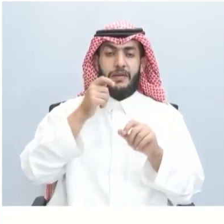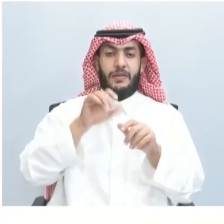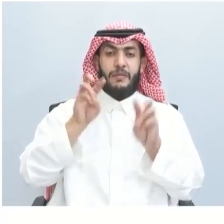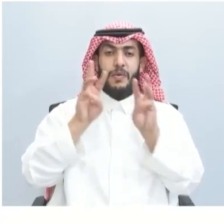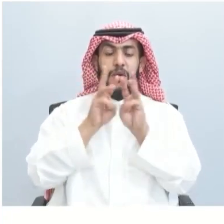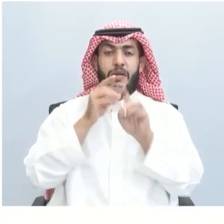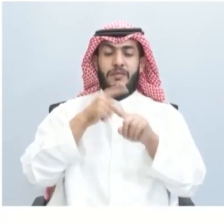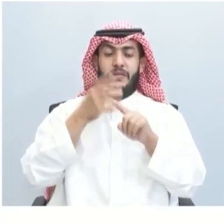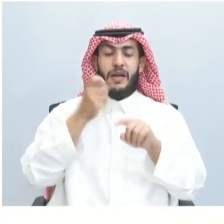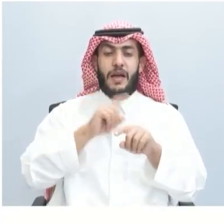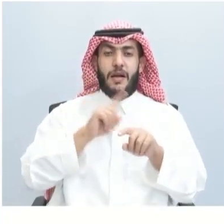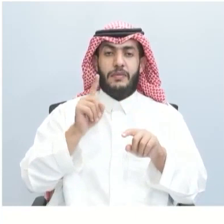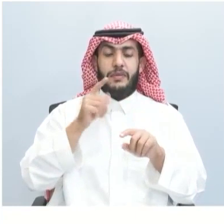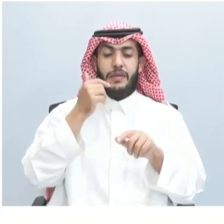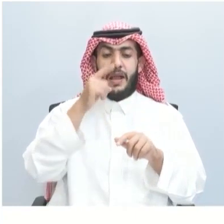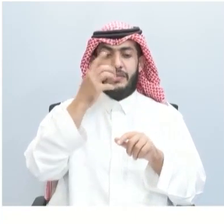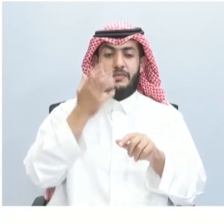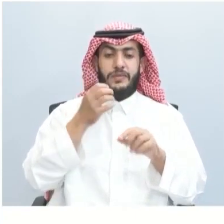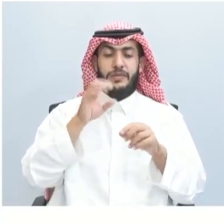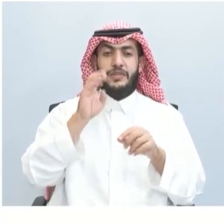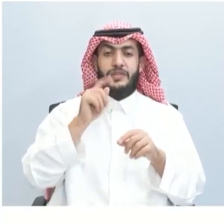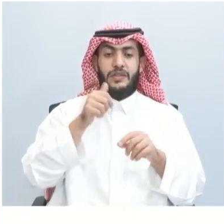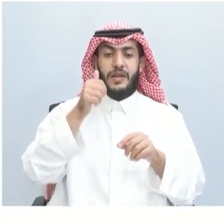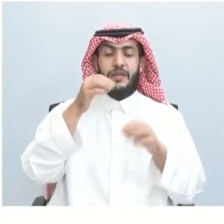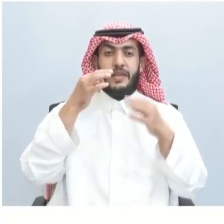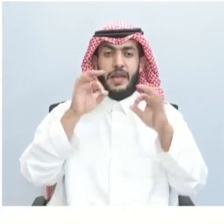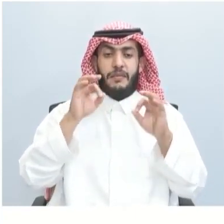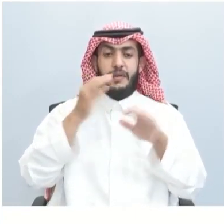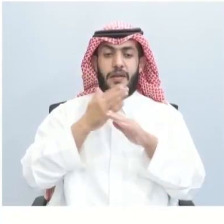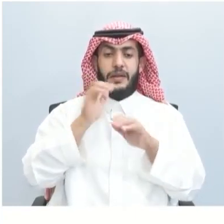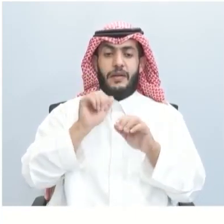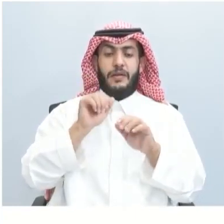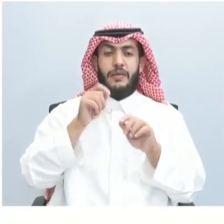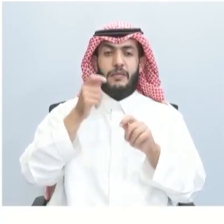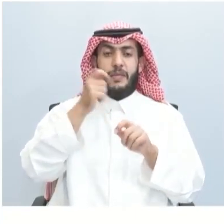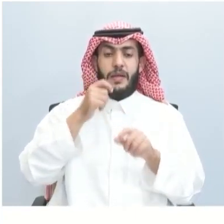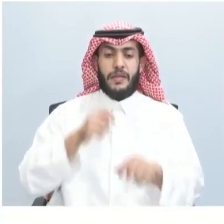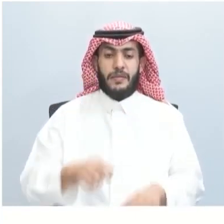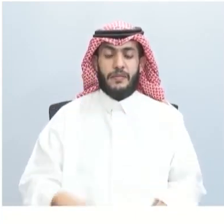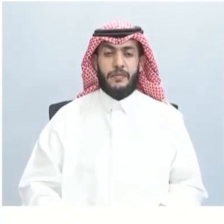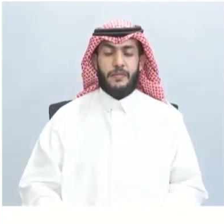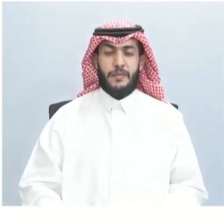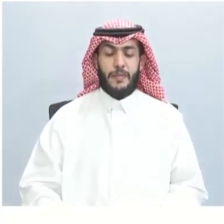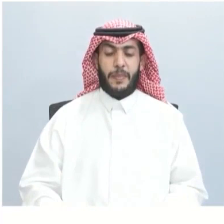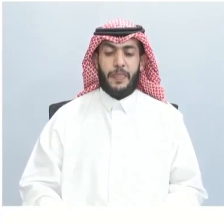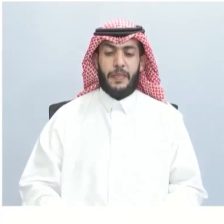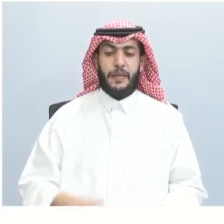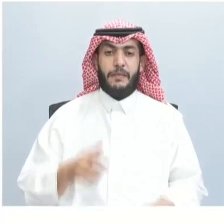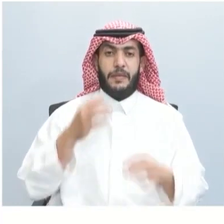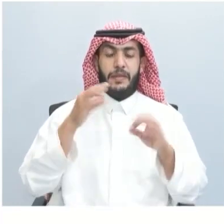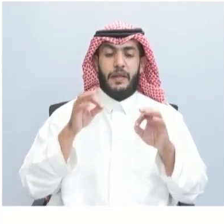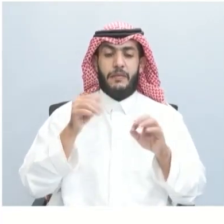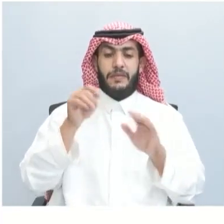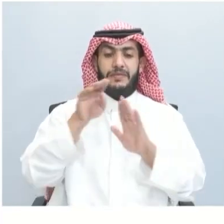الموقع من التحميل حتى يتم تنزيل جافا سكريبت بالكامل على المتصفح حيث انه يحتوي على جميع